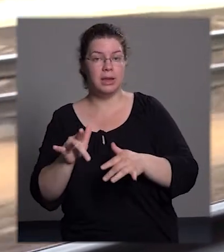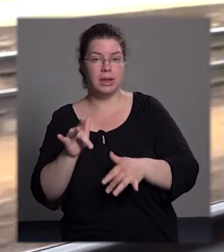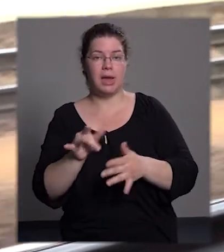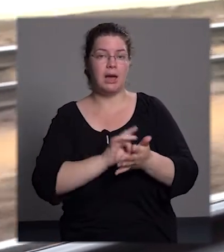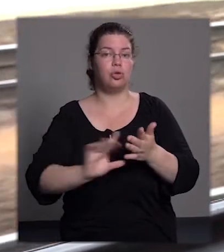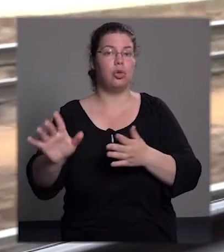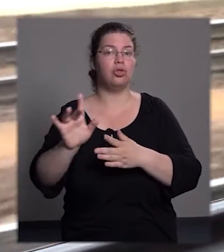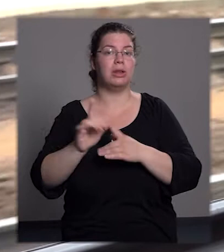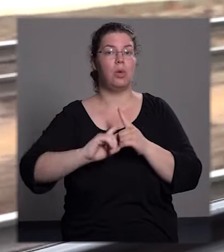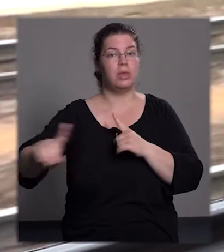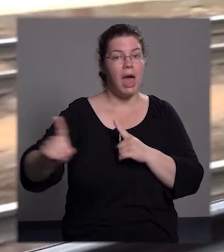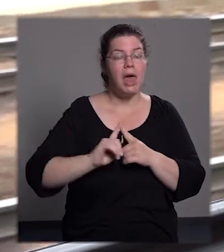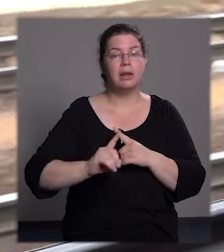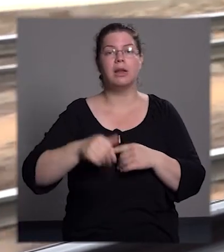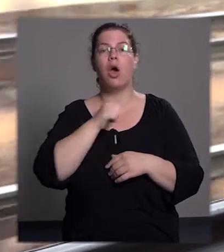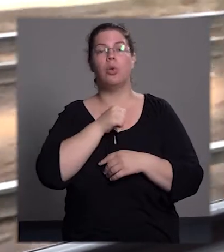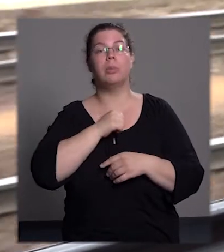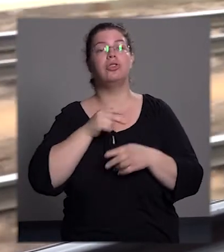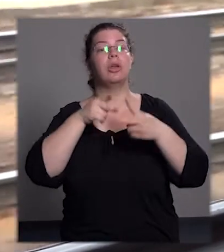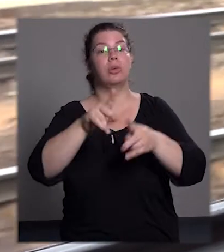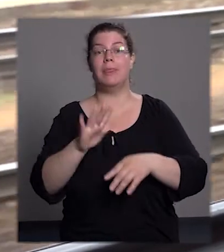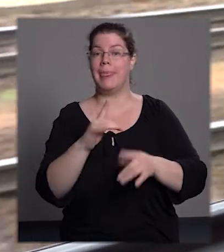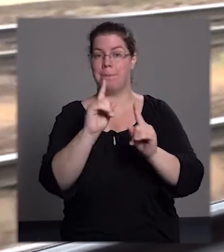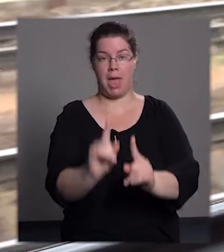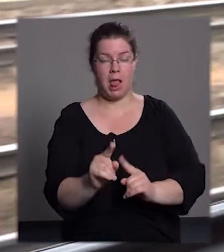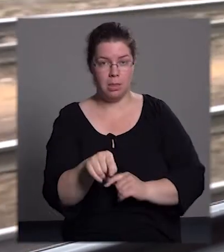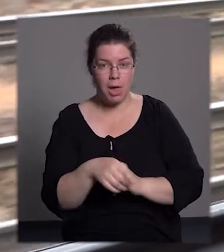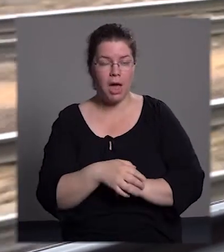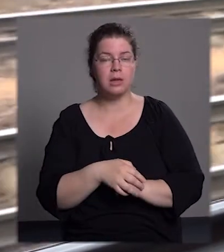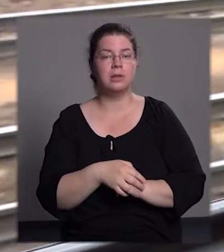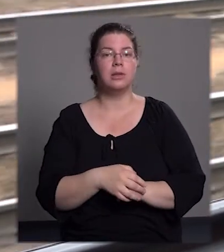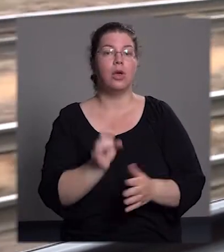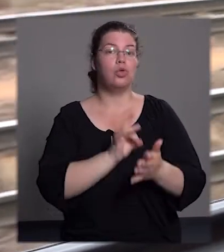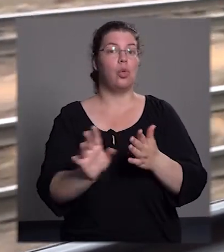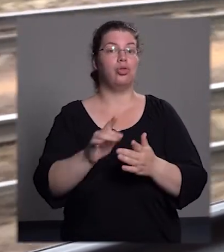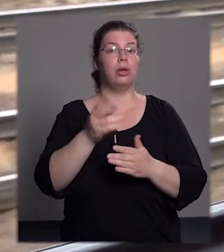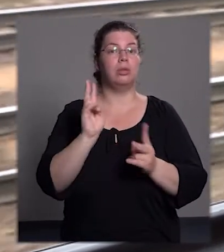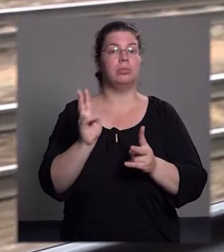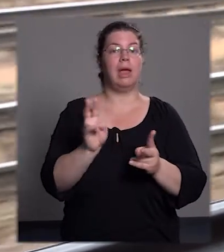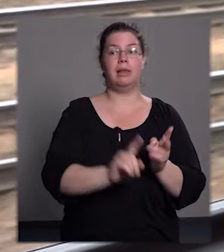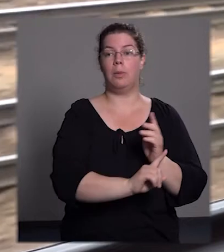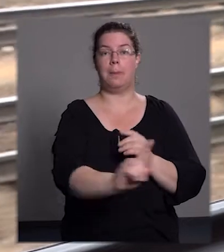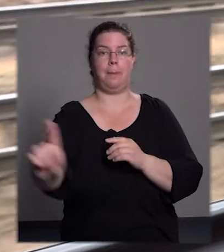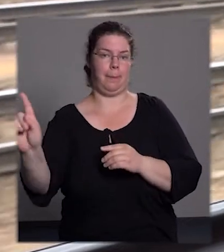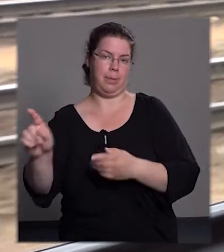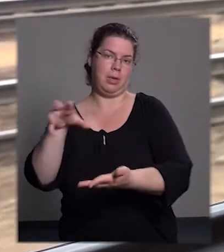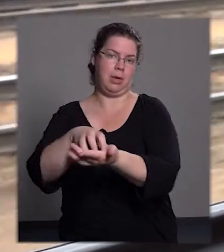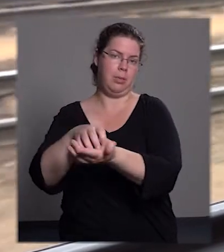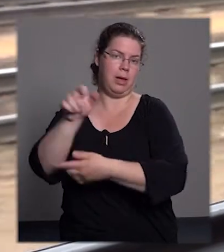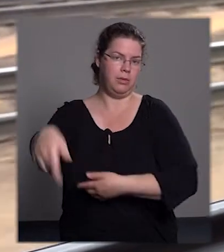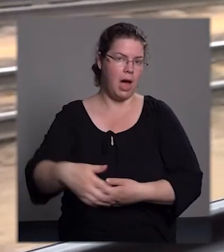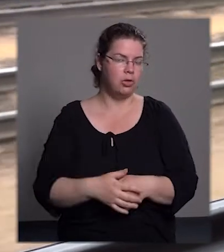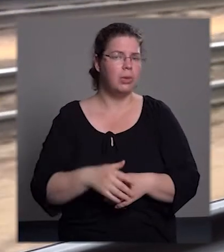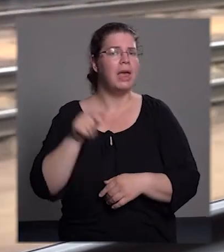gyorsított járatonként, úgyhogy például Gubocsi úton nem áll meg, gyorsan bejuthatna a belváros felé. Tehát itt